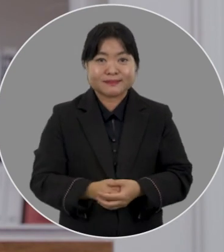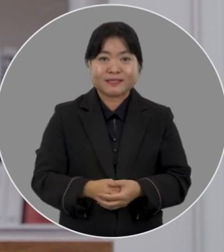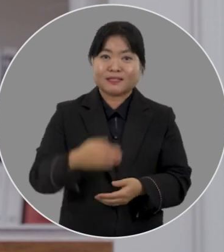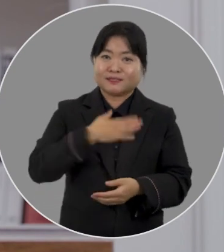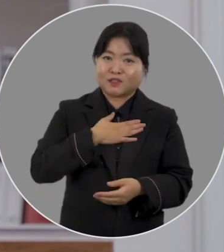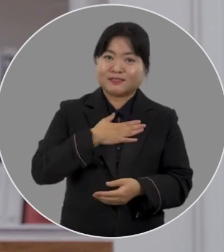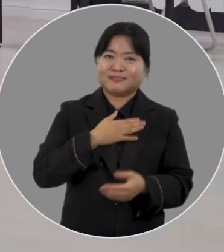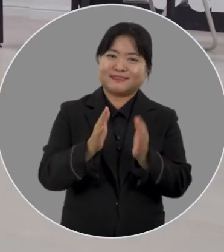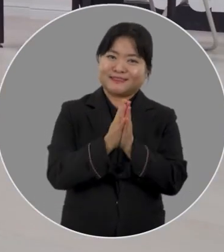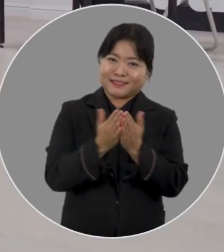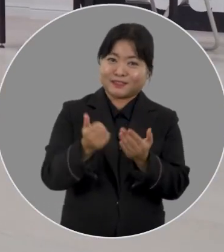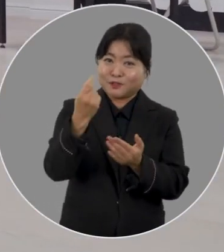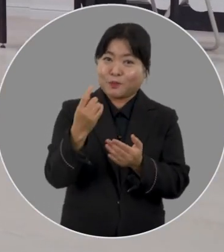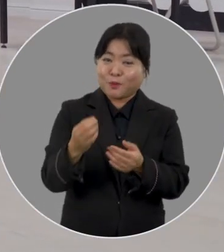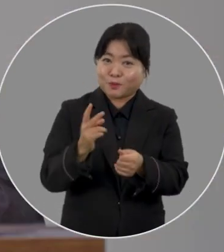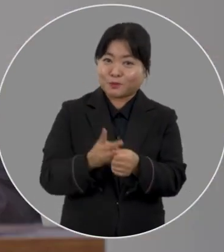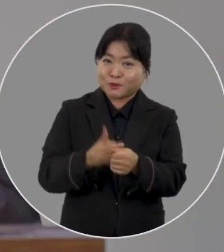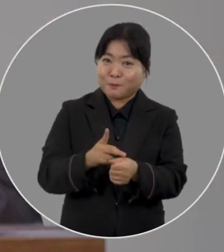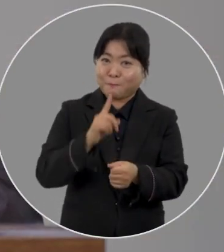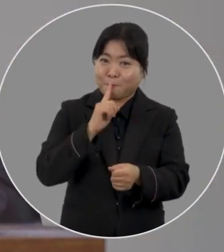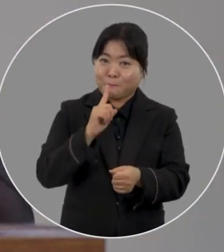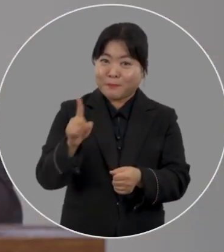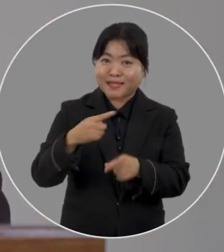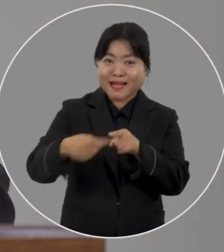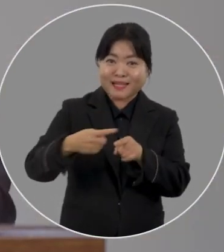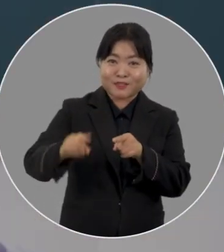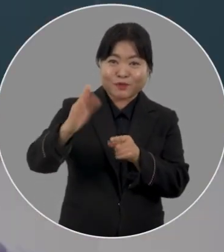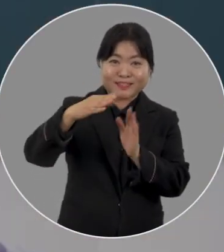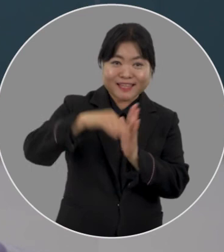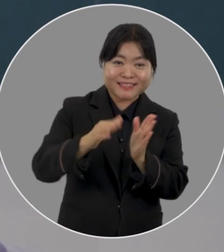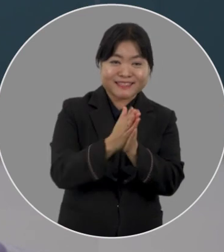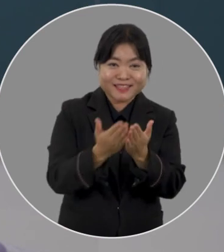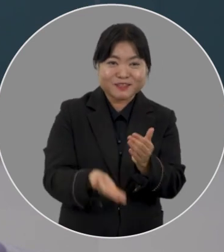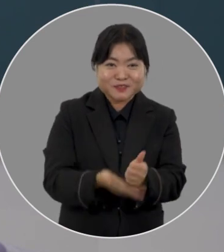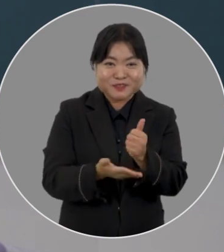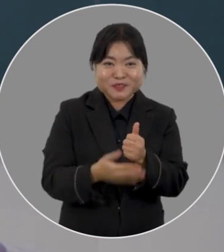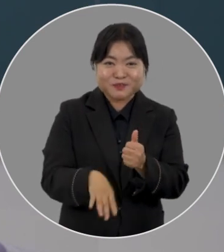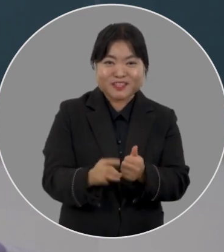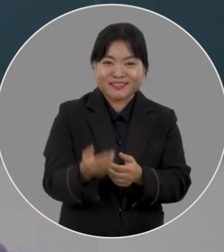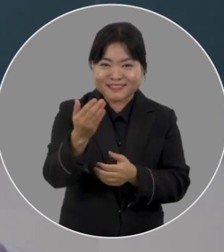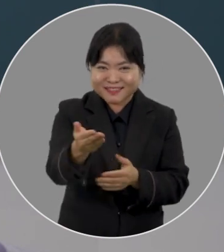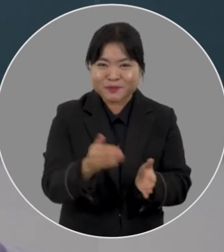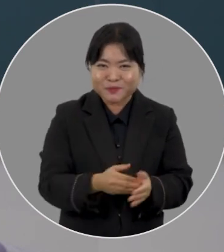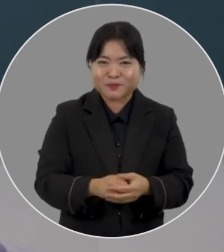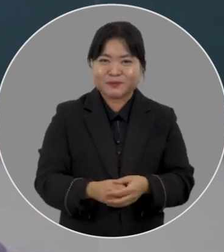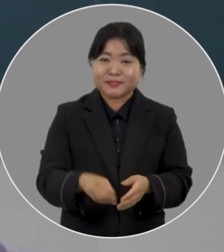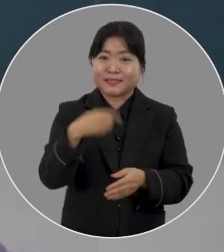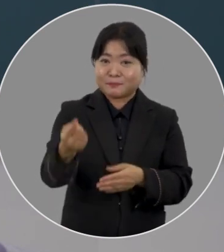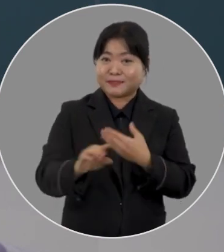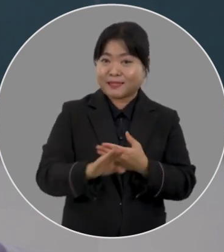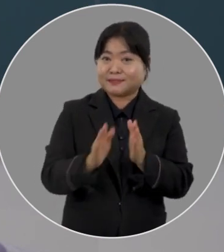저는 최근 홍 교수님의 말이 칼이 될 때 그 책을 추천을 우선 드리고요. 그다음에